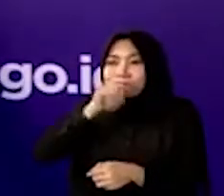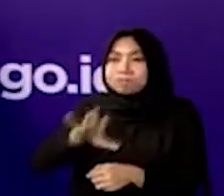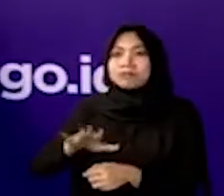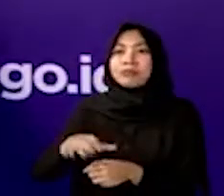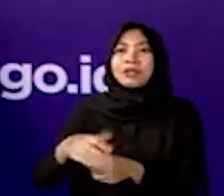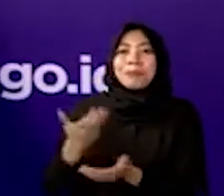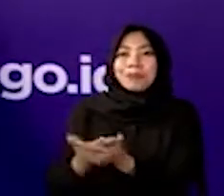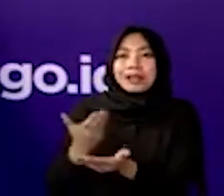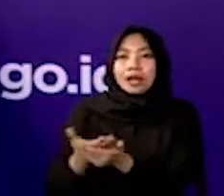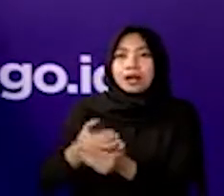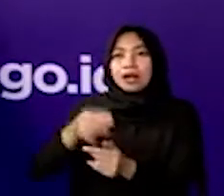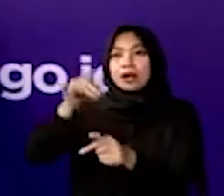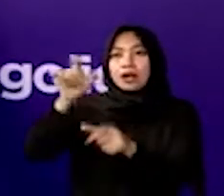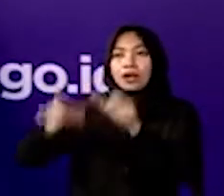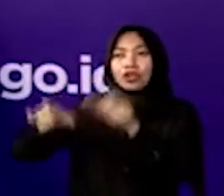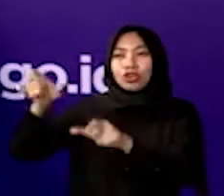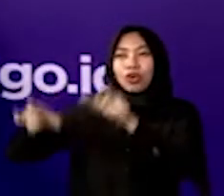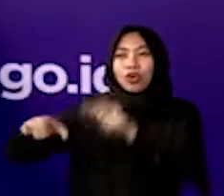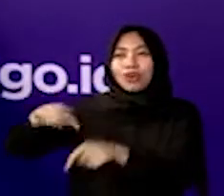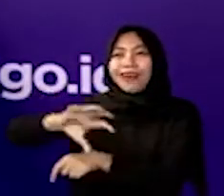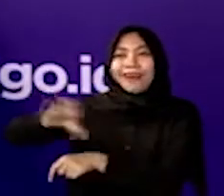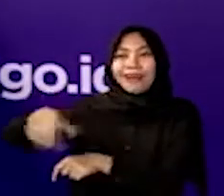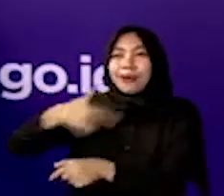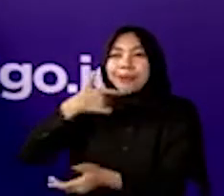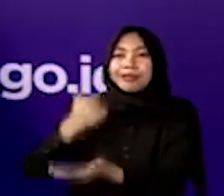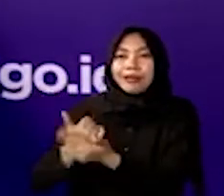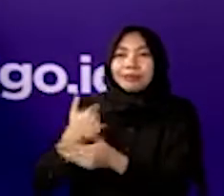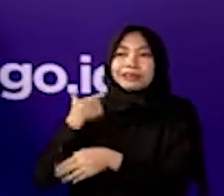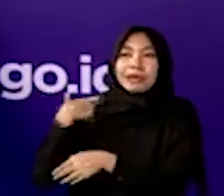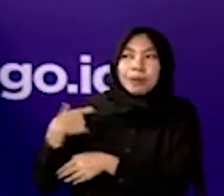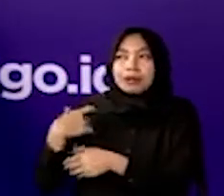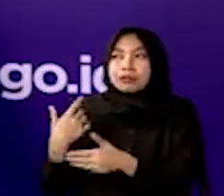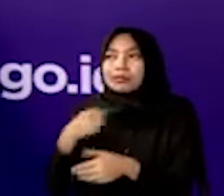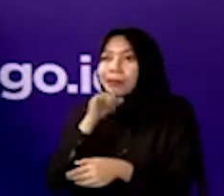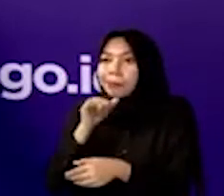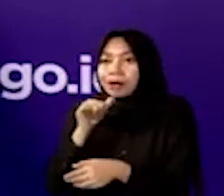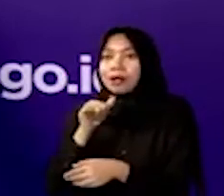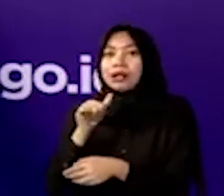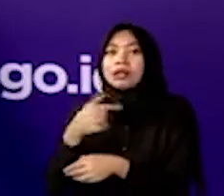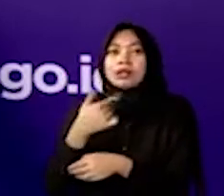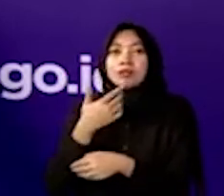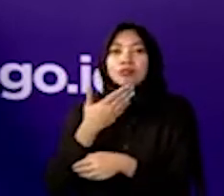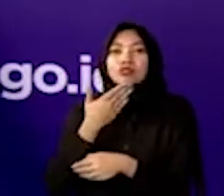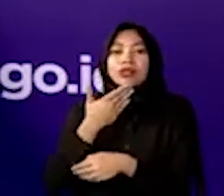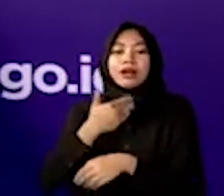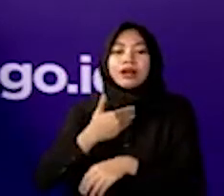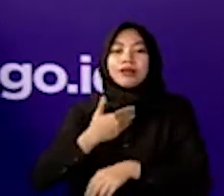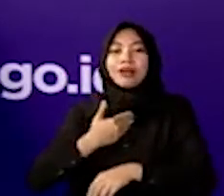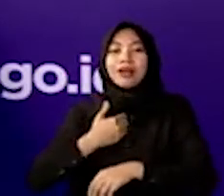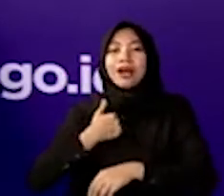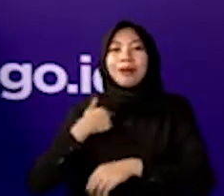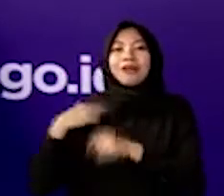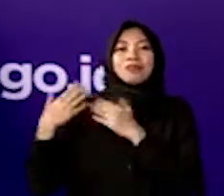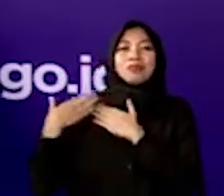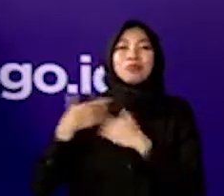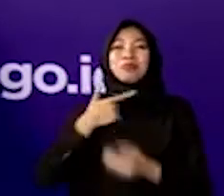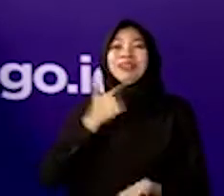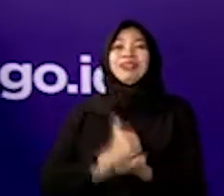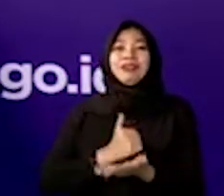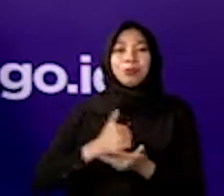melibatkan lebih banyak lagi tokoh-tokoh daerah termasuk juga mereka yang memiliki pengaruh sehingga